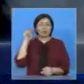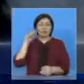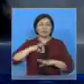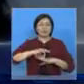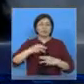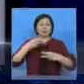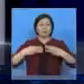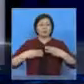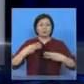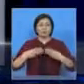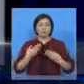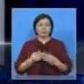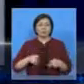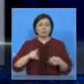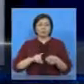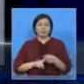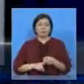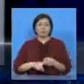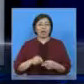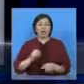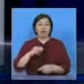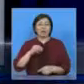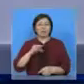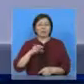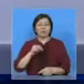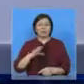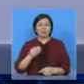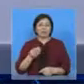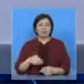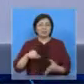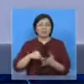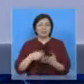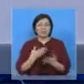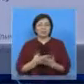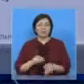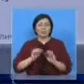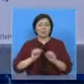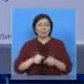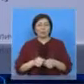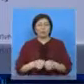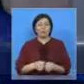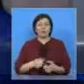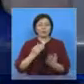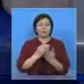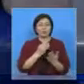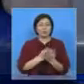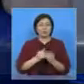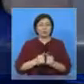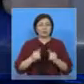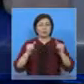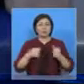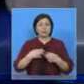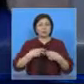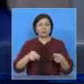дистанционном формате посредством платформы атамекен академии слушателям помогут оформить бизнес-план на рысь эти продажи и